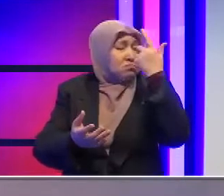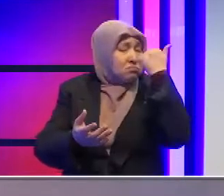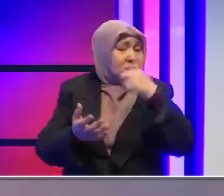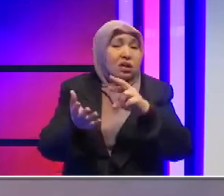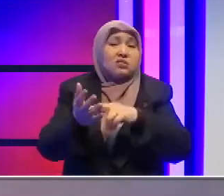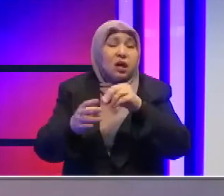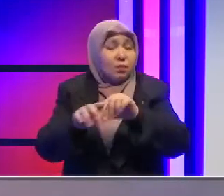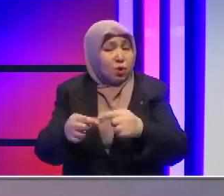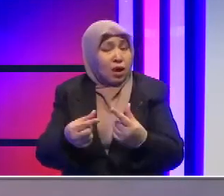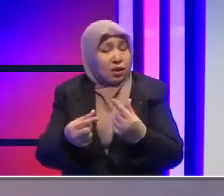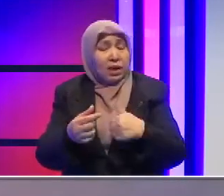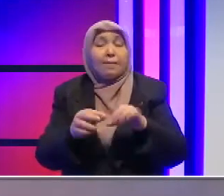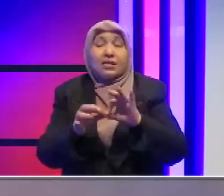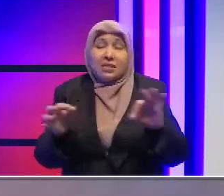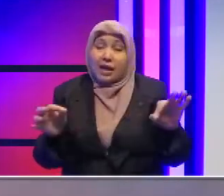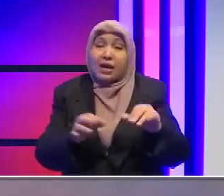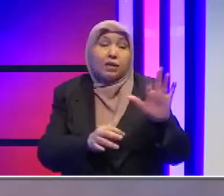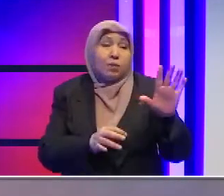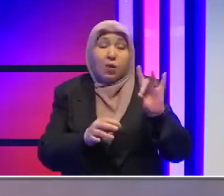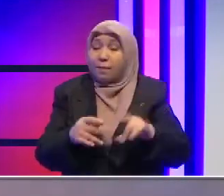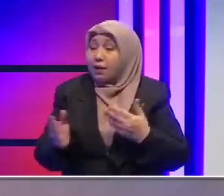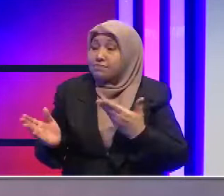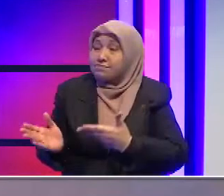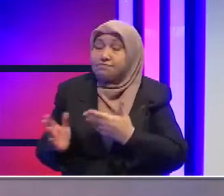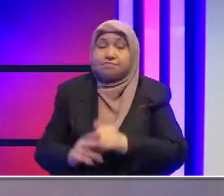ayat 58 bersama Ustaz Tirmizi.